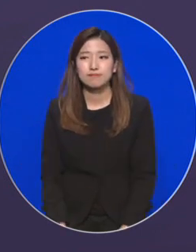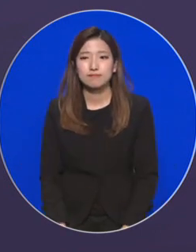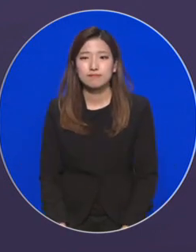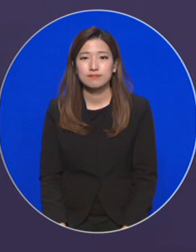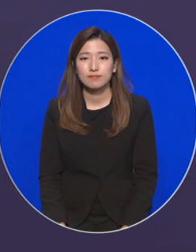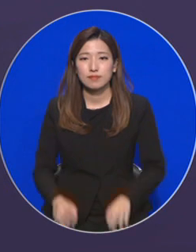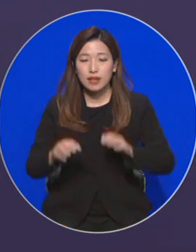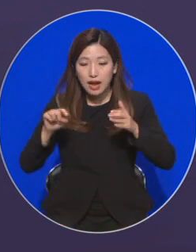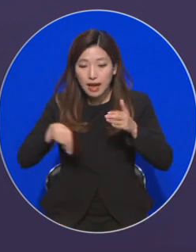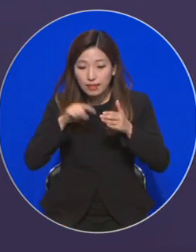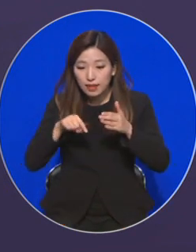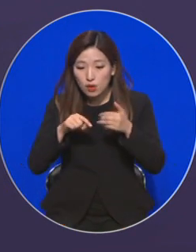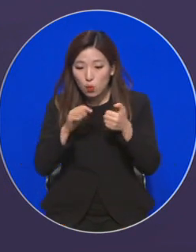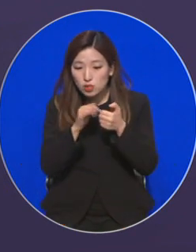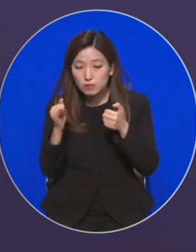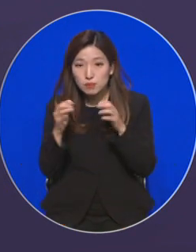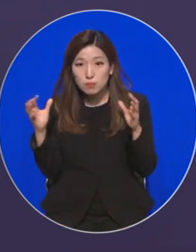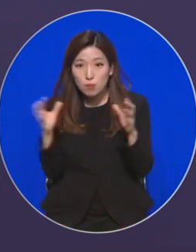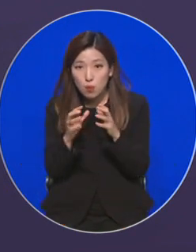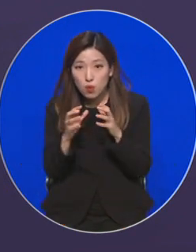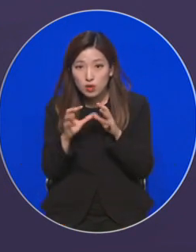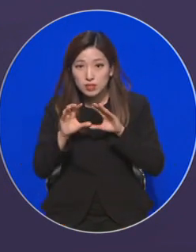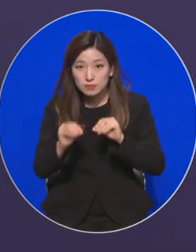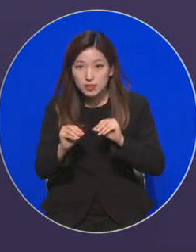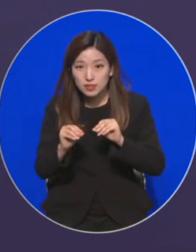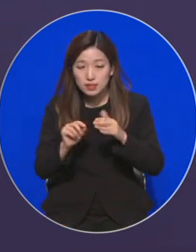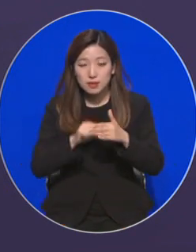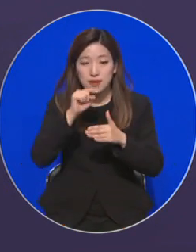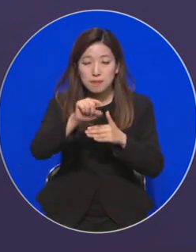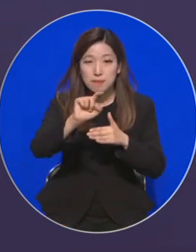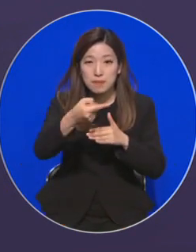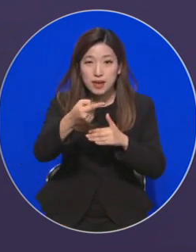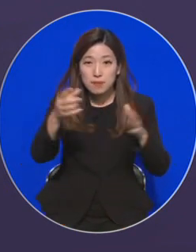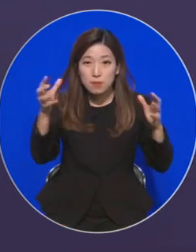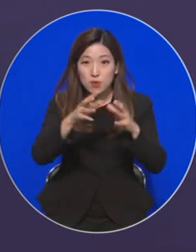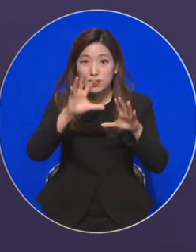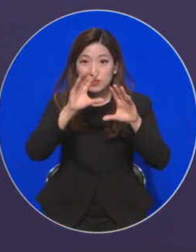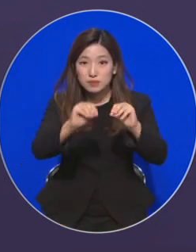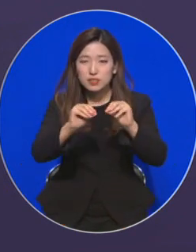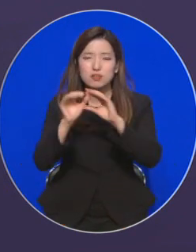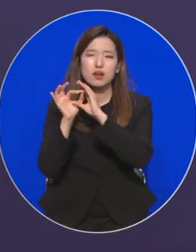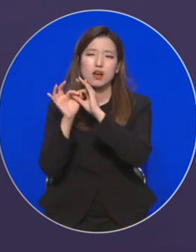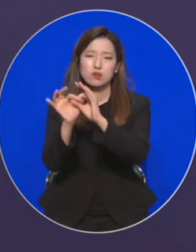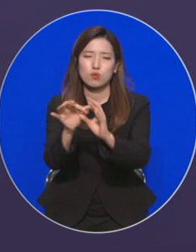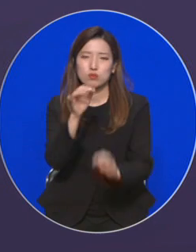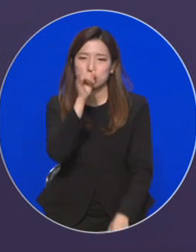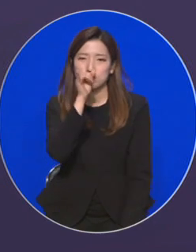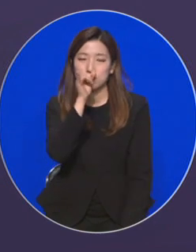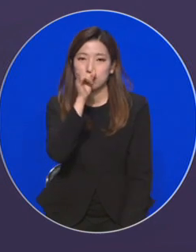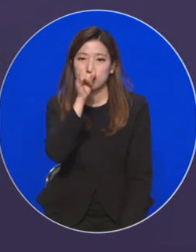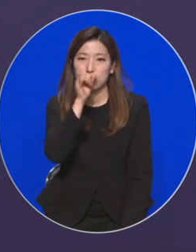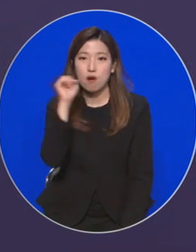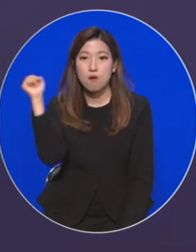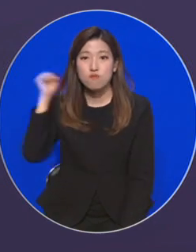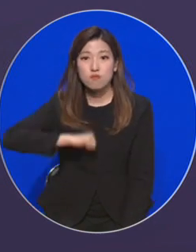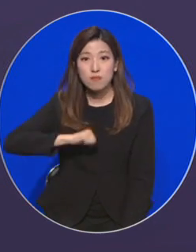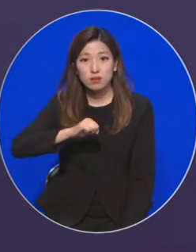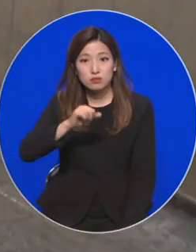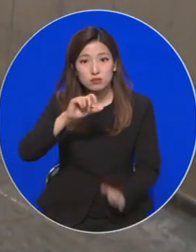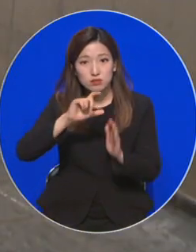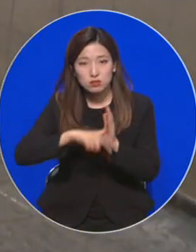금지됩니다 이거 안 할 경우 300만원이 아 벌금이 부과되고 확진 자가 발생할 경우 구상권 2009 될 수